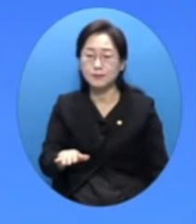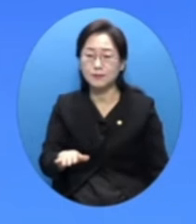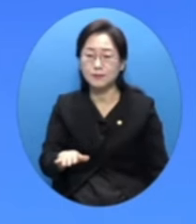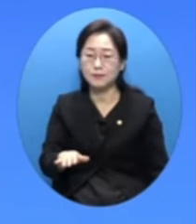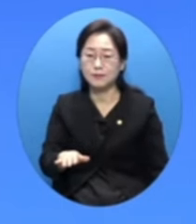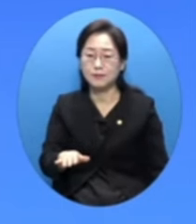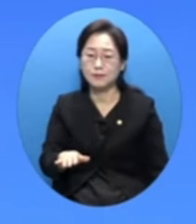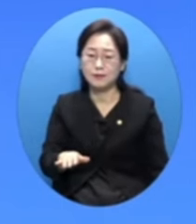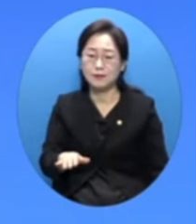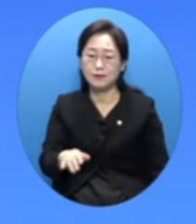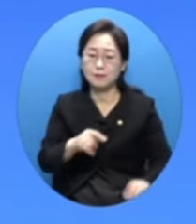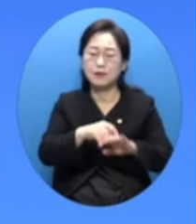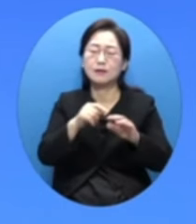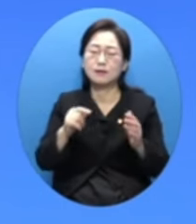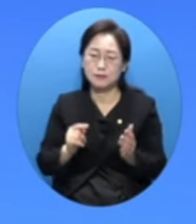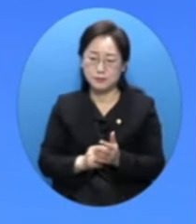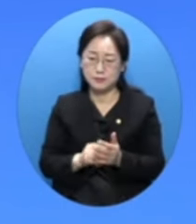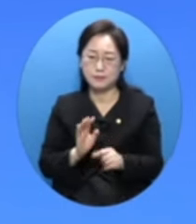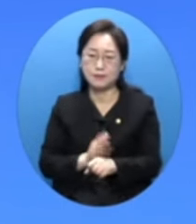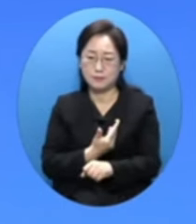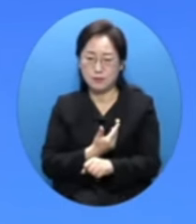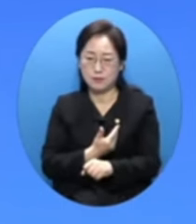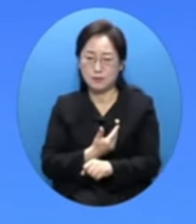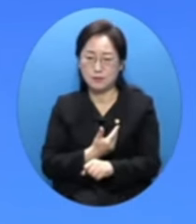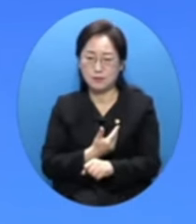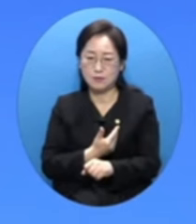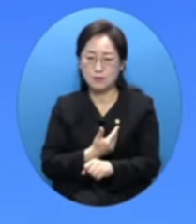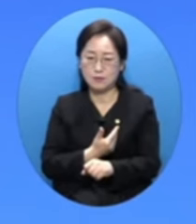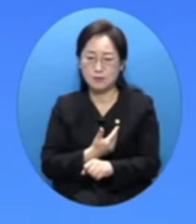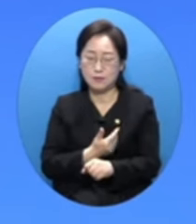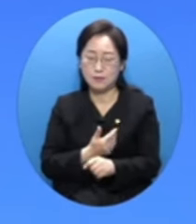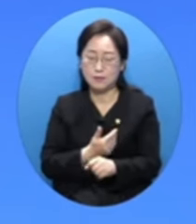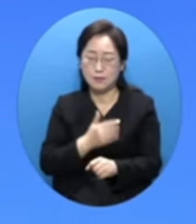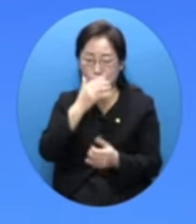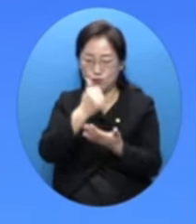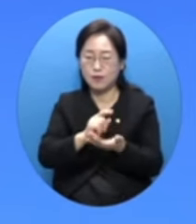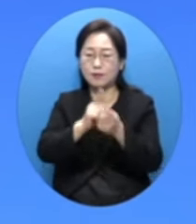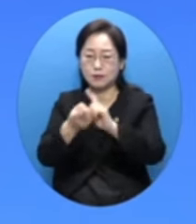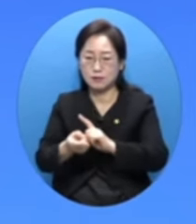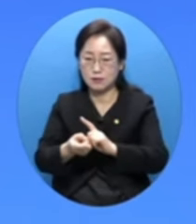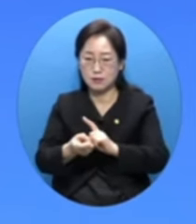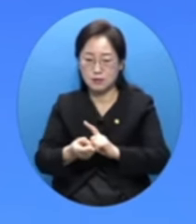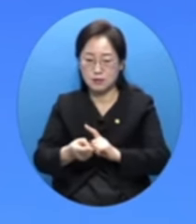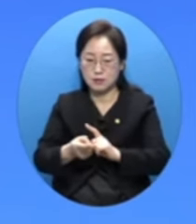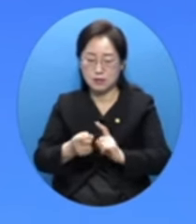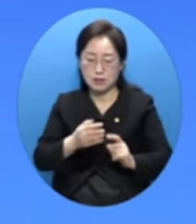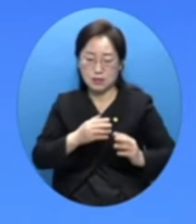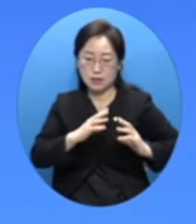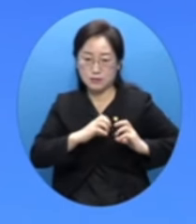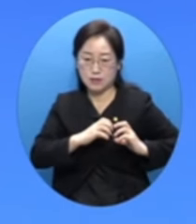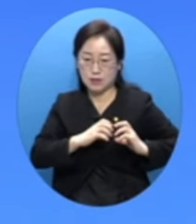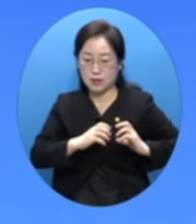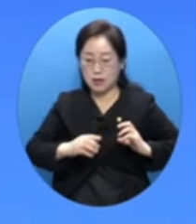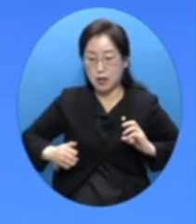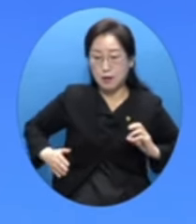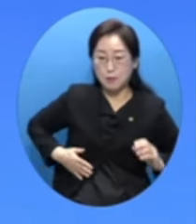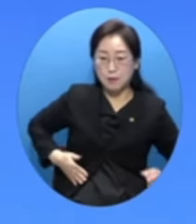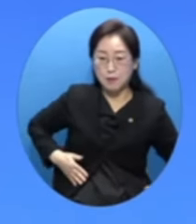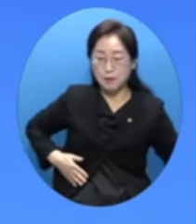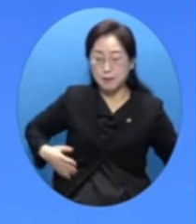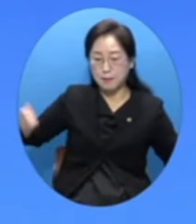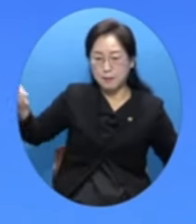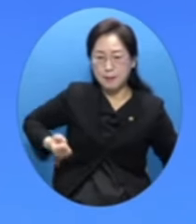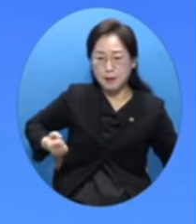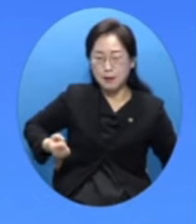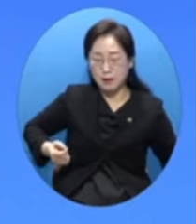우리의 마음이 잘못된 것들을 대신하여 심장 옆에 옆구리의 창을 찔려 피로